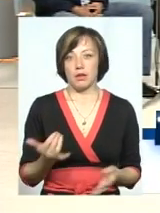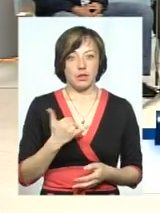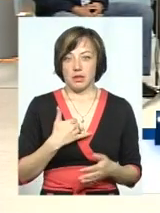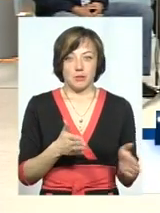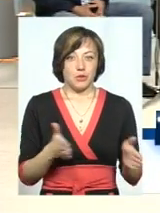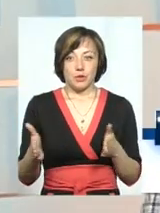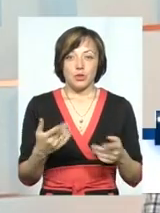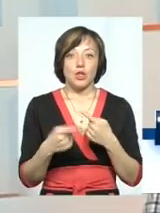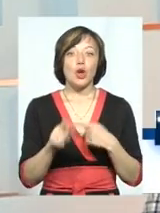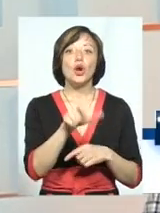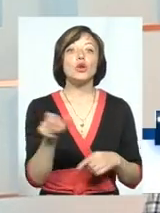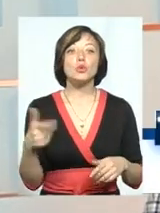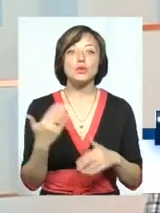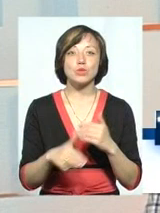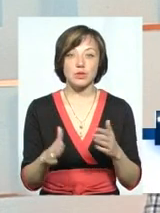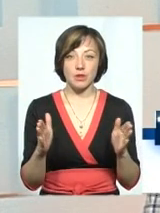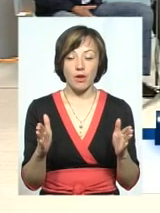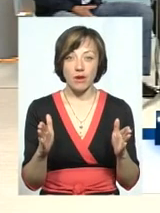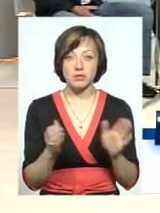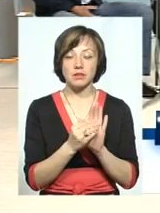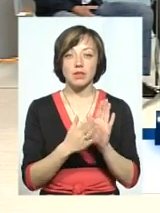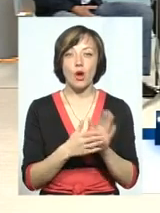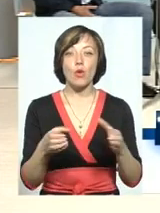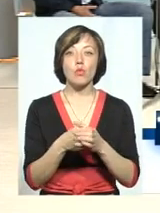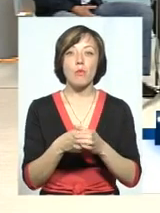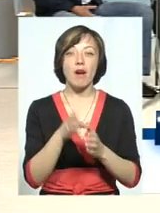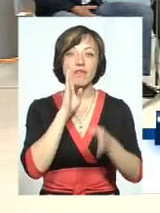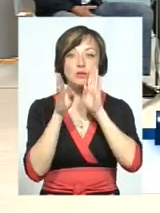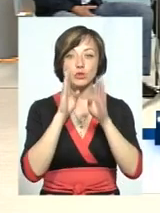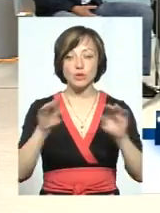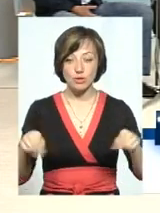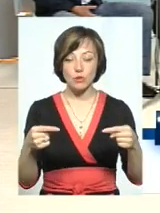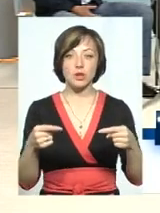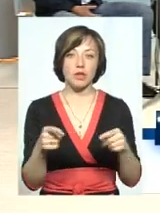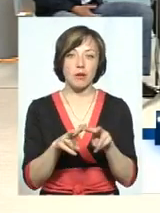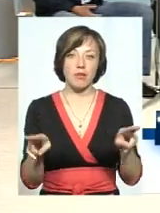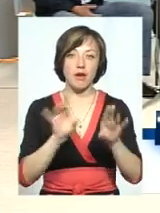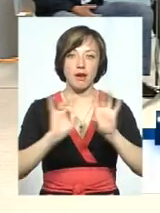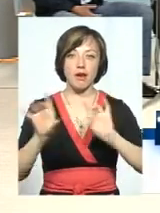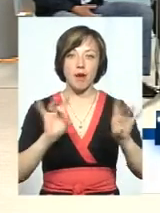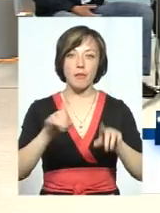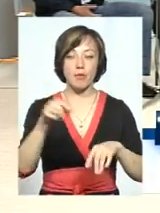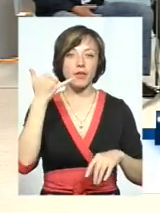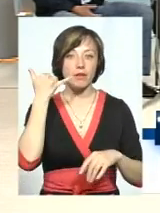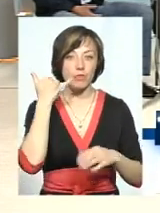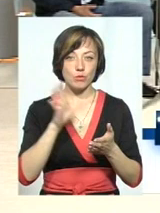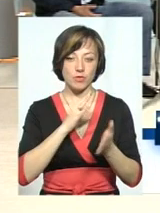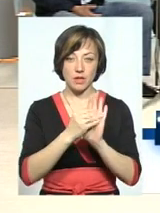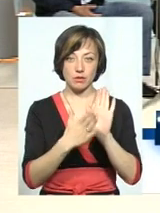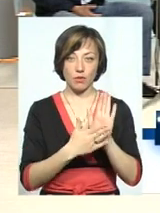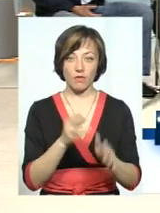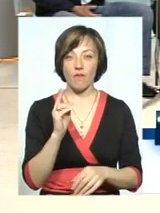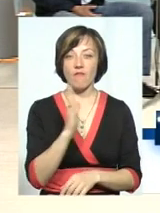підготують. Яка різниця? Але люди вже зареєструвалися. Група в Фейсбуці, та група в Фейсбуці створюється і далі просто йде таргетована реклама по номеру телефону, який був